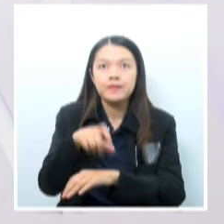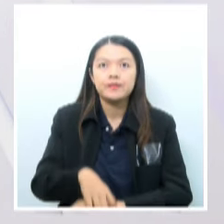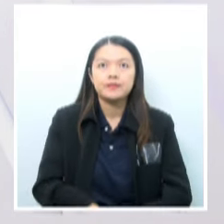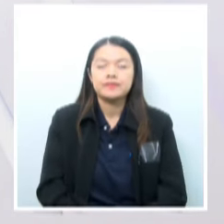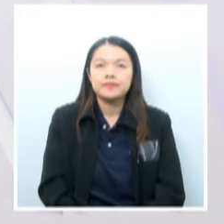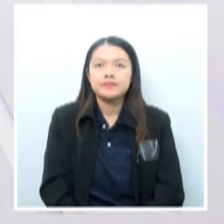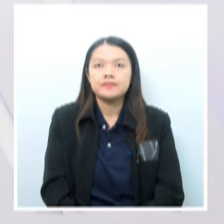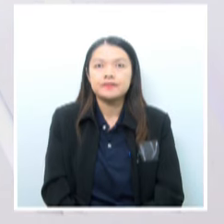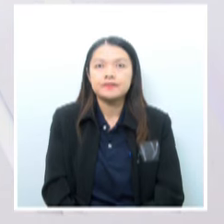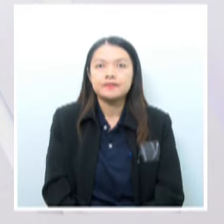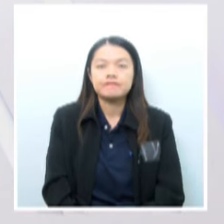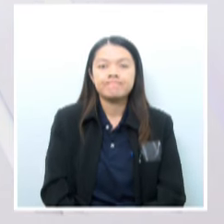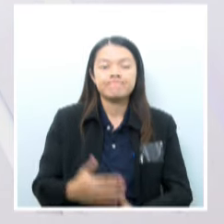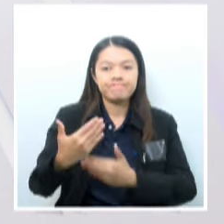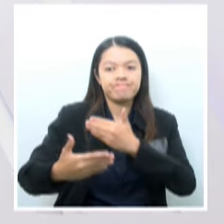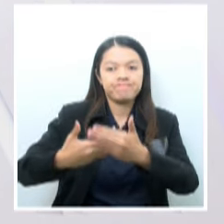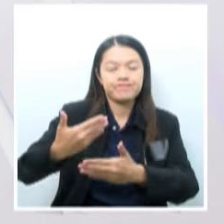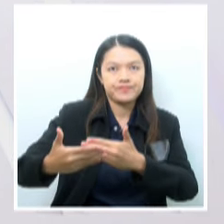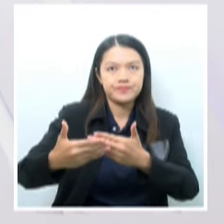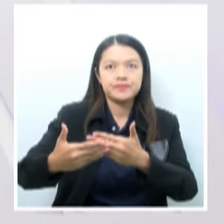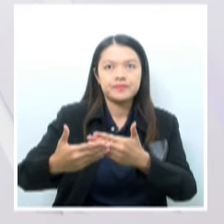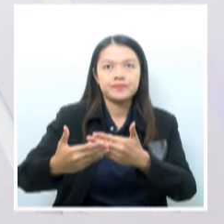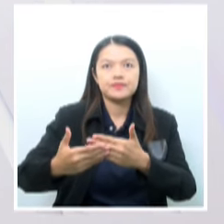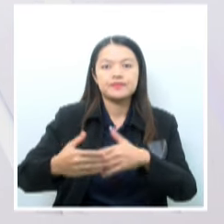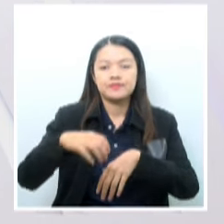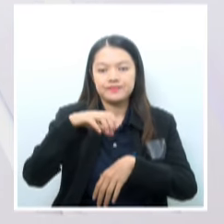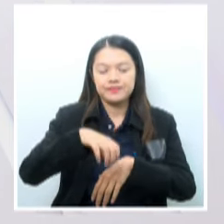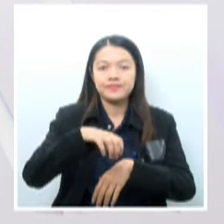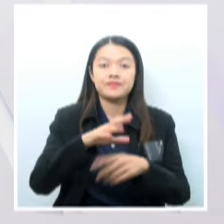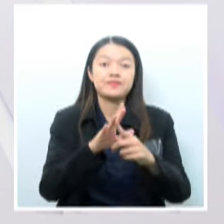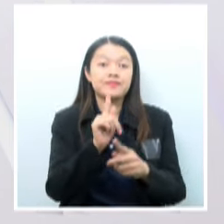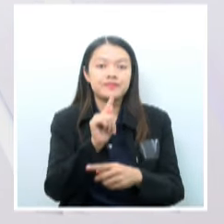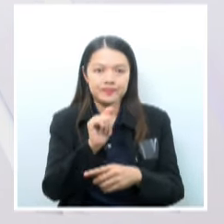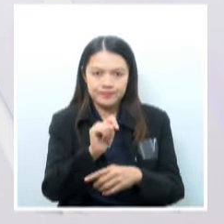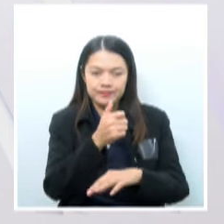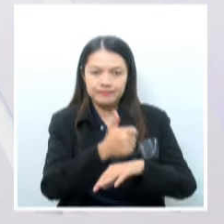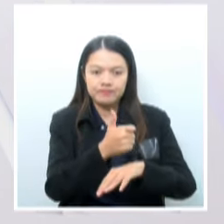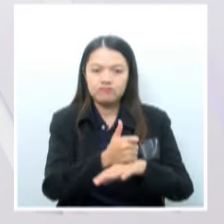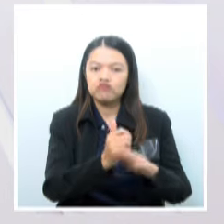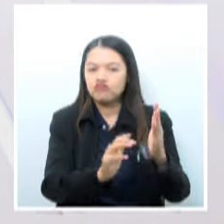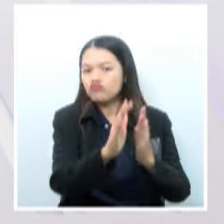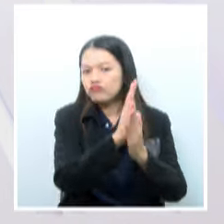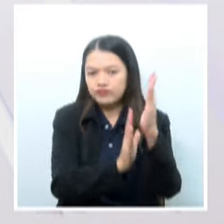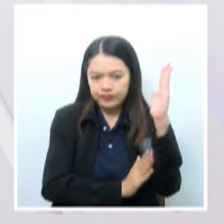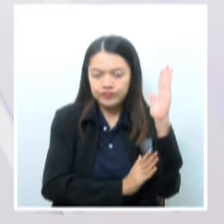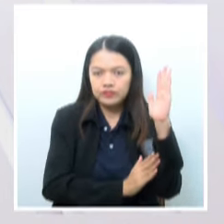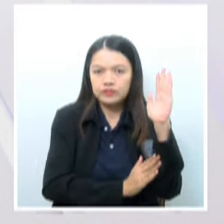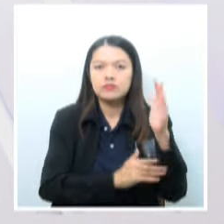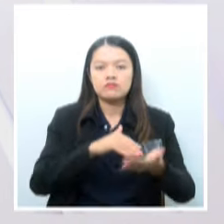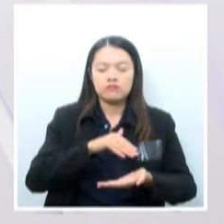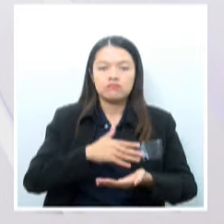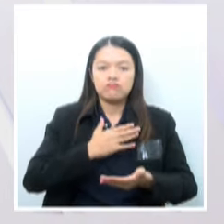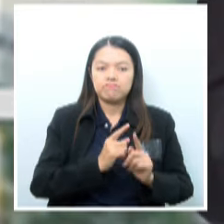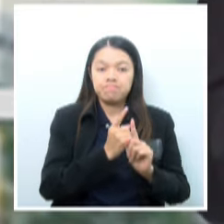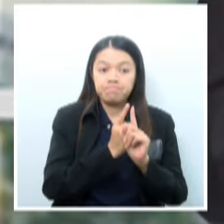ในส่วนการขับเคลื่อนของระดับสำนักงานเขตพื้นที่การศึกษา ทั่วประเทศนั้นนะครับทางสำนักติดตามและ